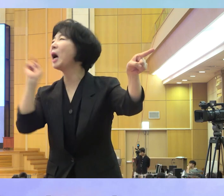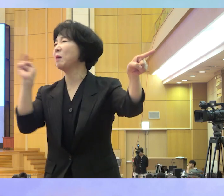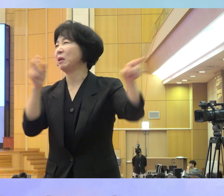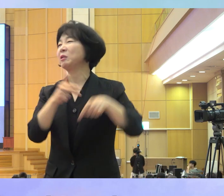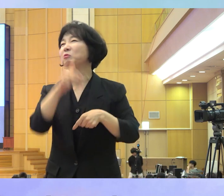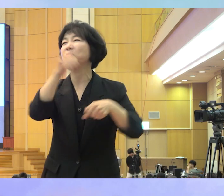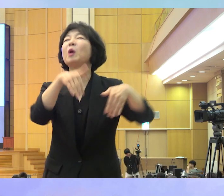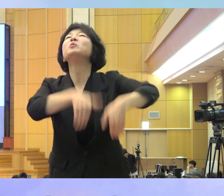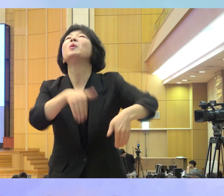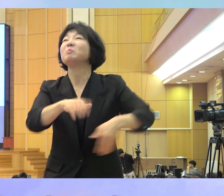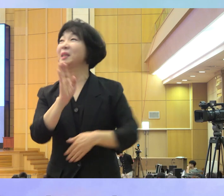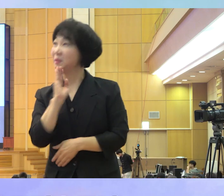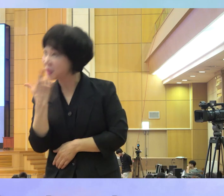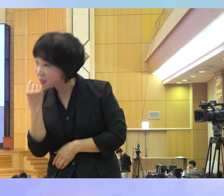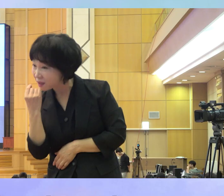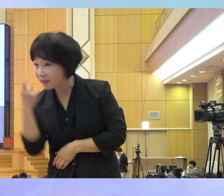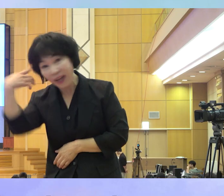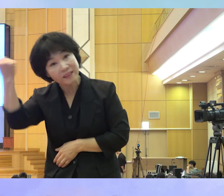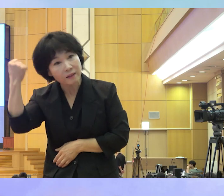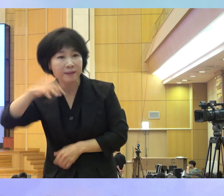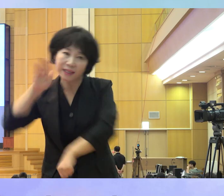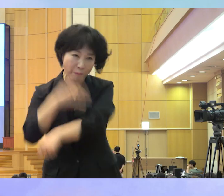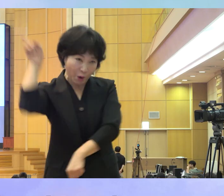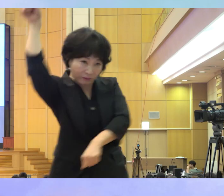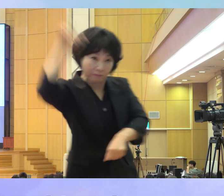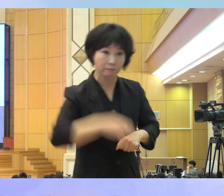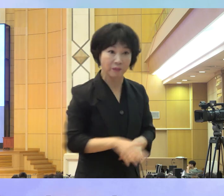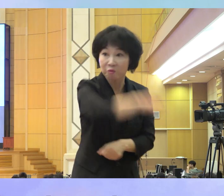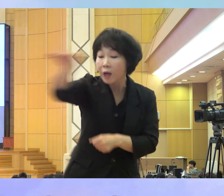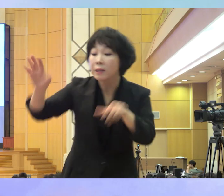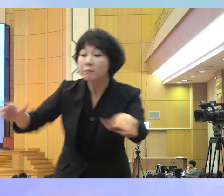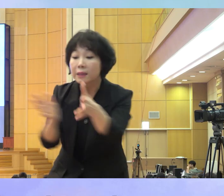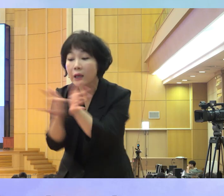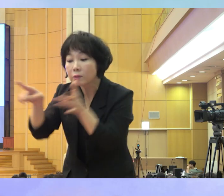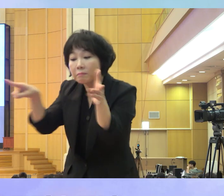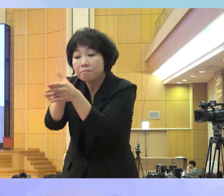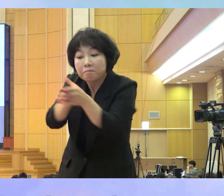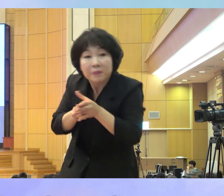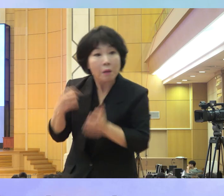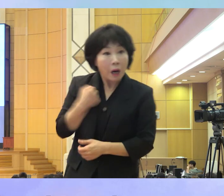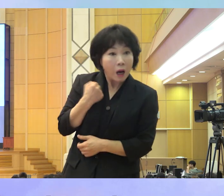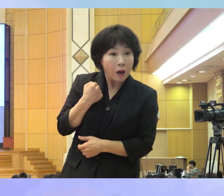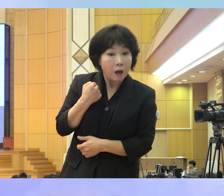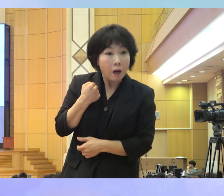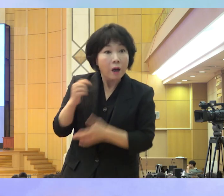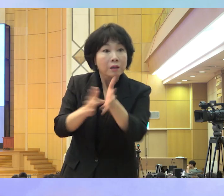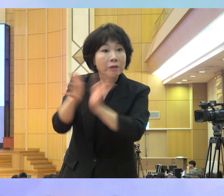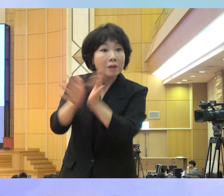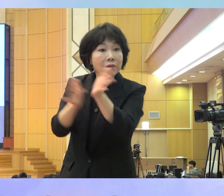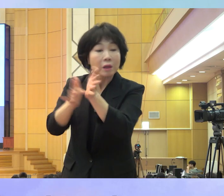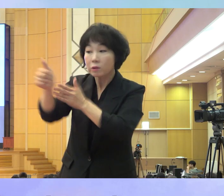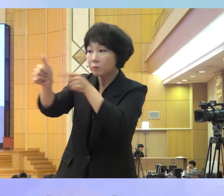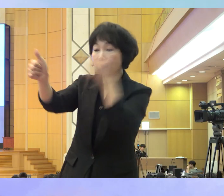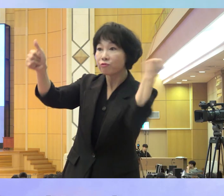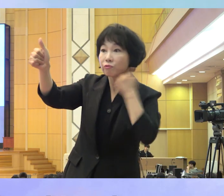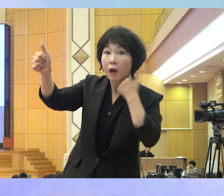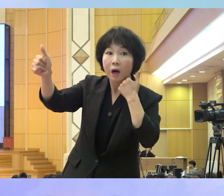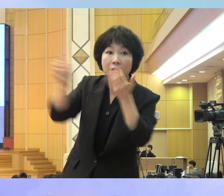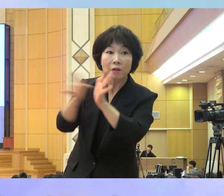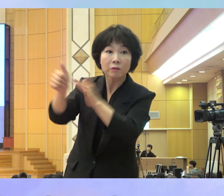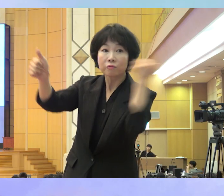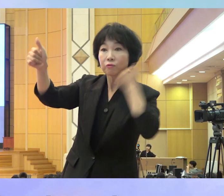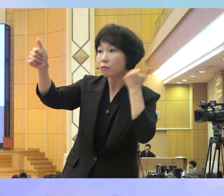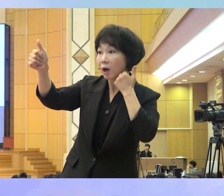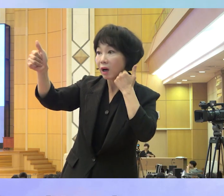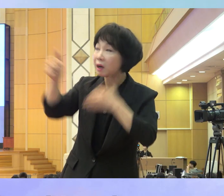오늘날 여러분들이 예수를 믿으면서 예수 믿는다고는 한데 예수님을 선지자로